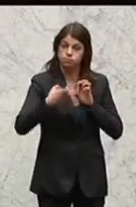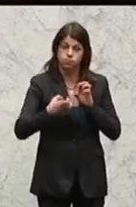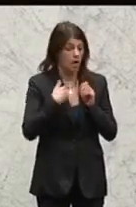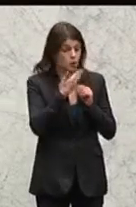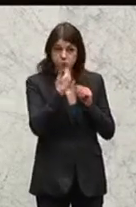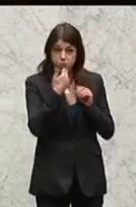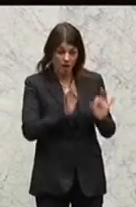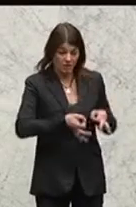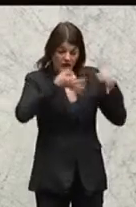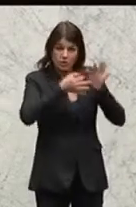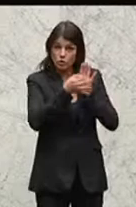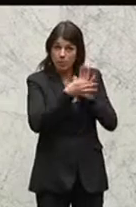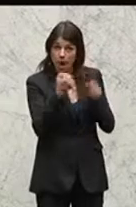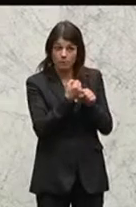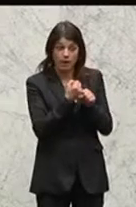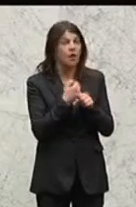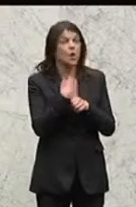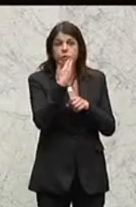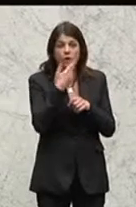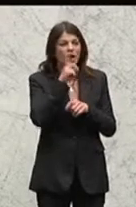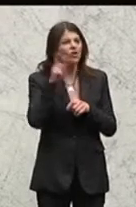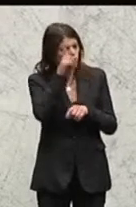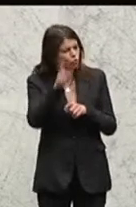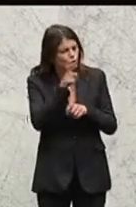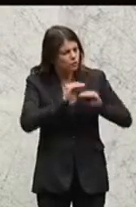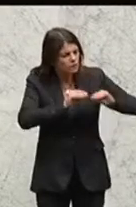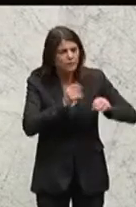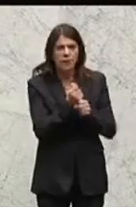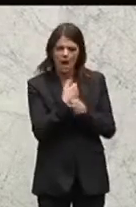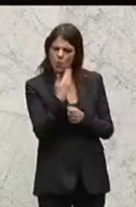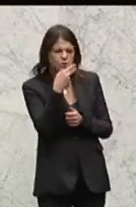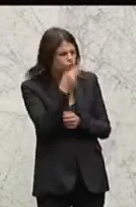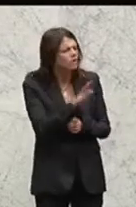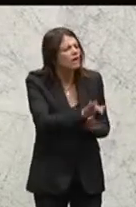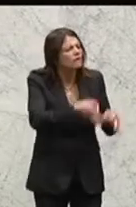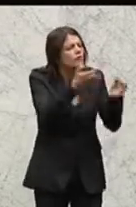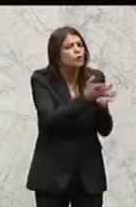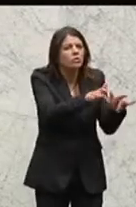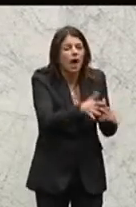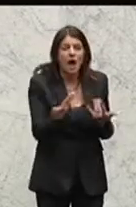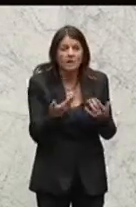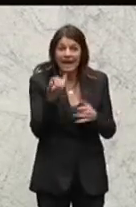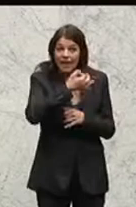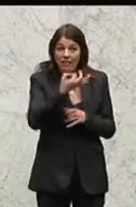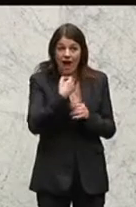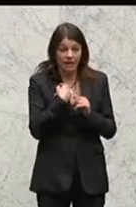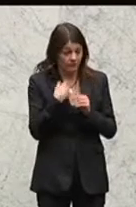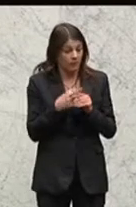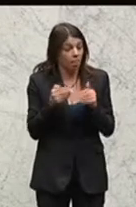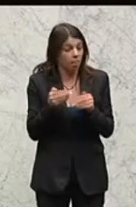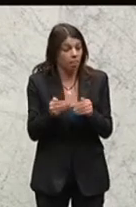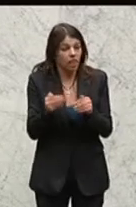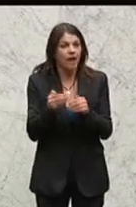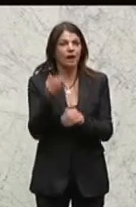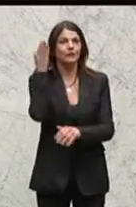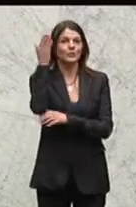Qualifizierungsmaßnahmen setzen, wie Deutschkurse, wie dass wir schauen, was für Qualifikationen sind überhaupt da, dass wir auch hier jeden Tag, den wir verlieren, der uns nachher am Kopf fallen wird.